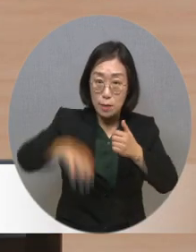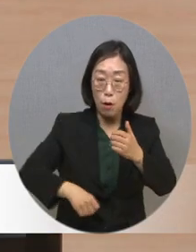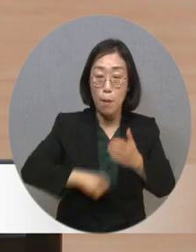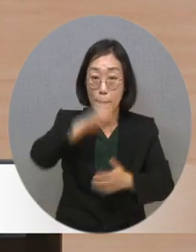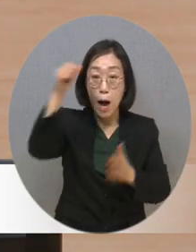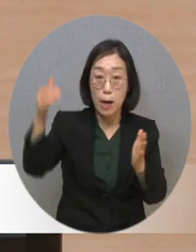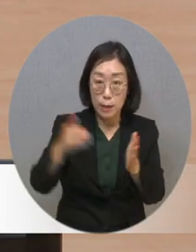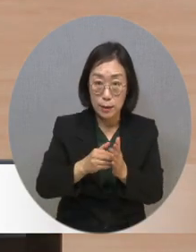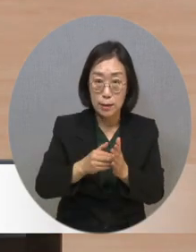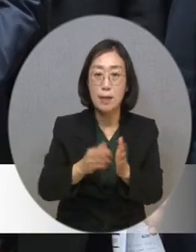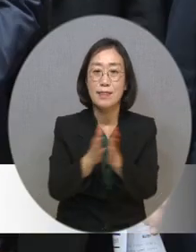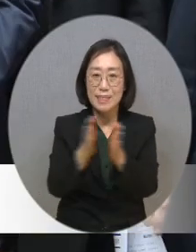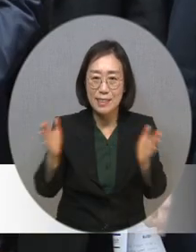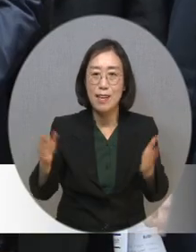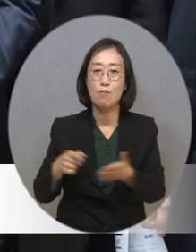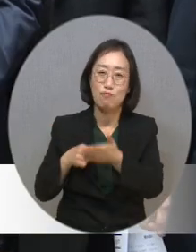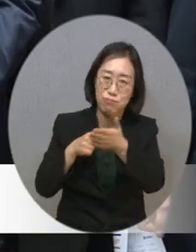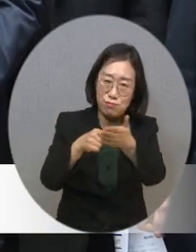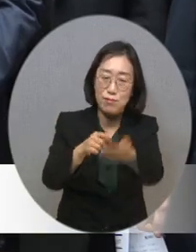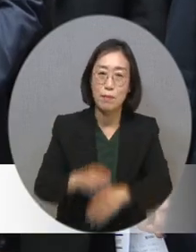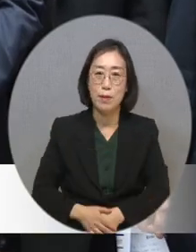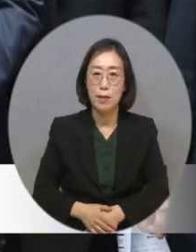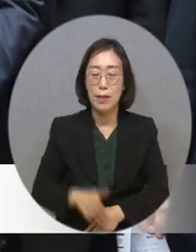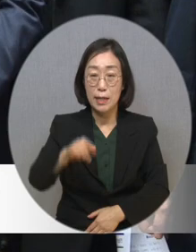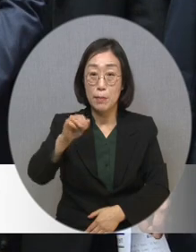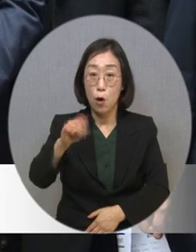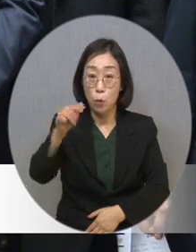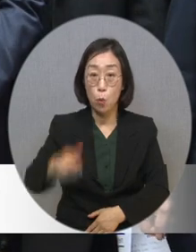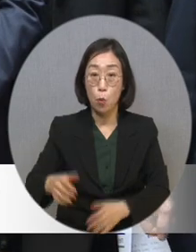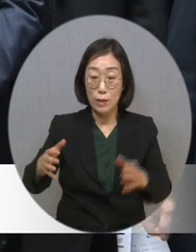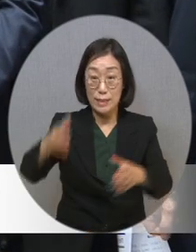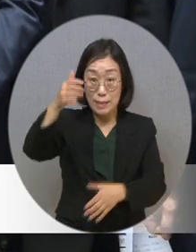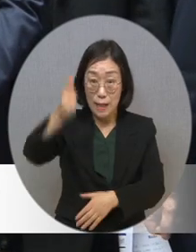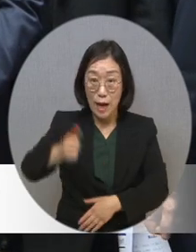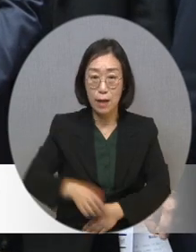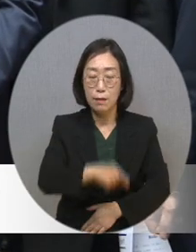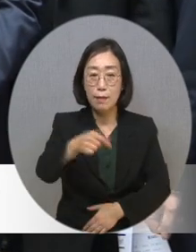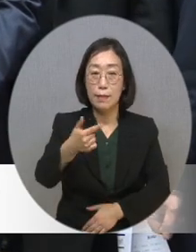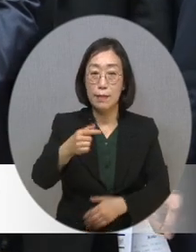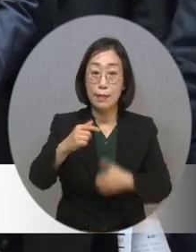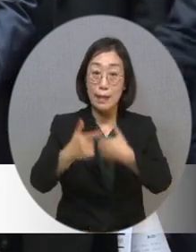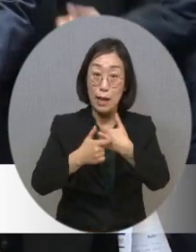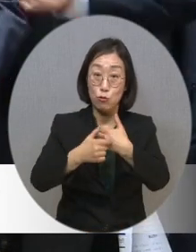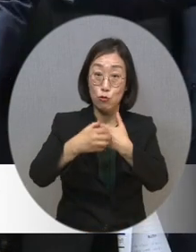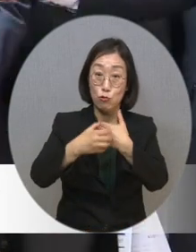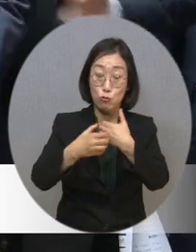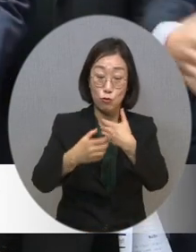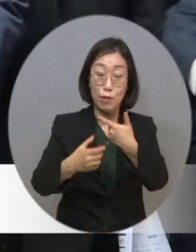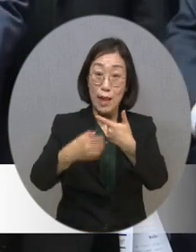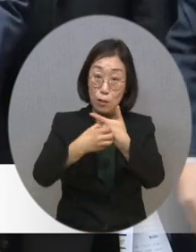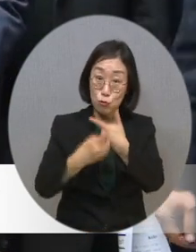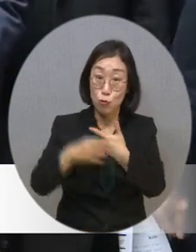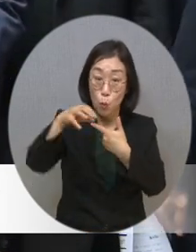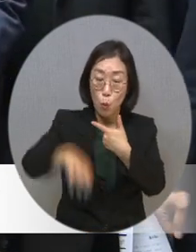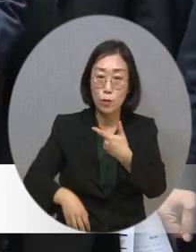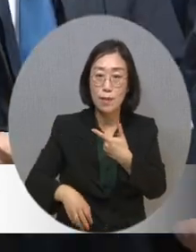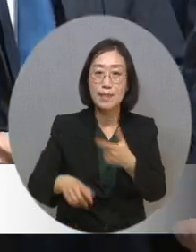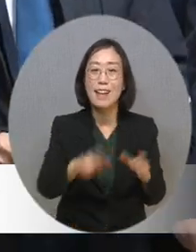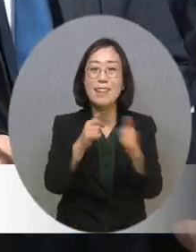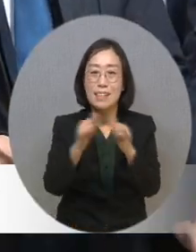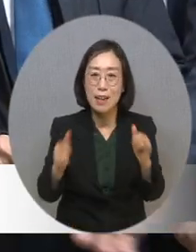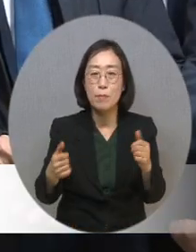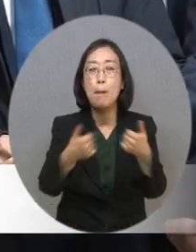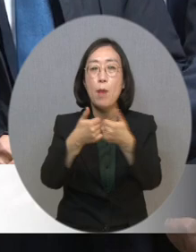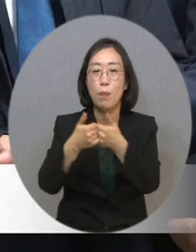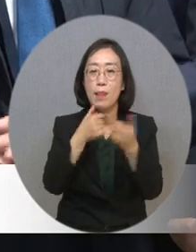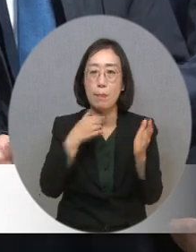받게 됐습니다 김영록 도지사는 나주시 영원 임대주택에 거주하는 지역 청년들과 면담을 갖고